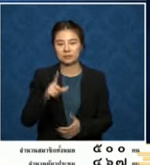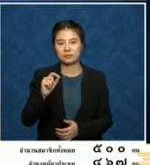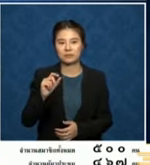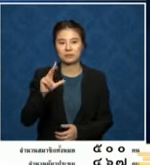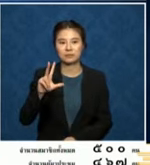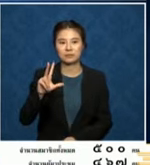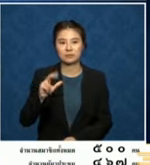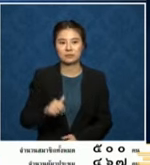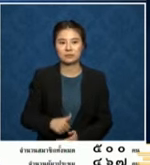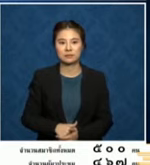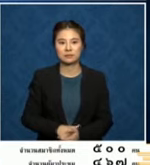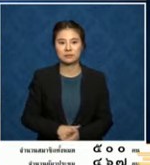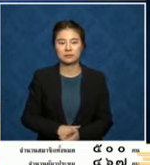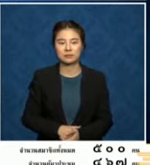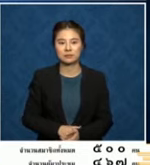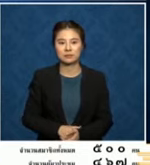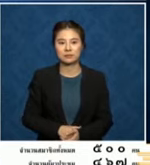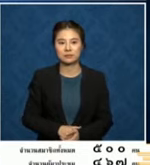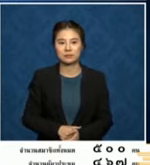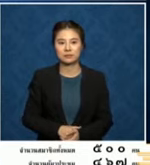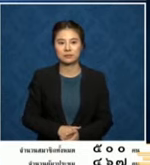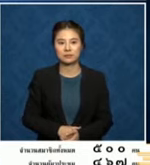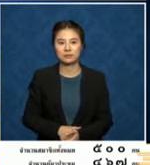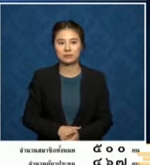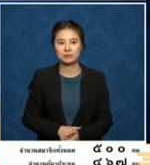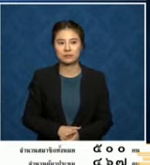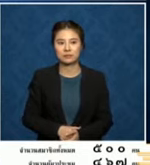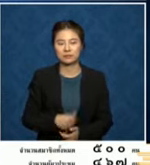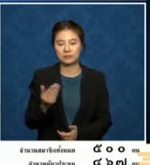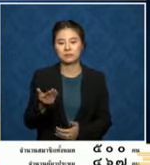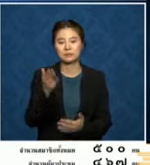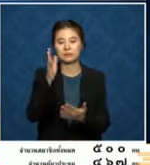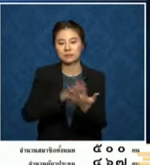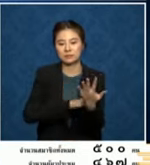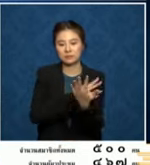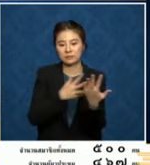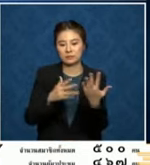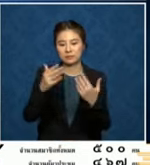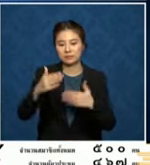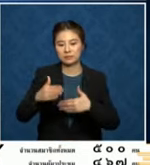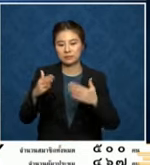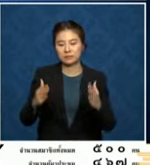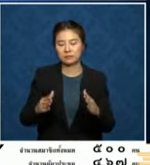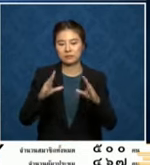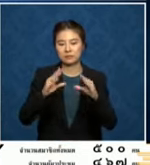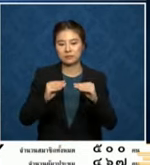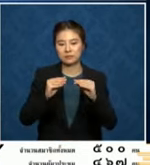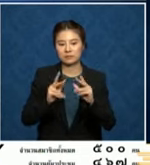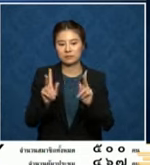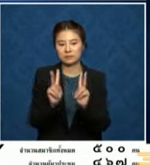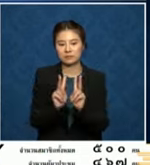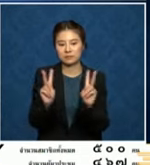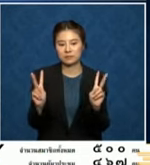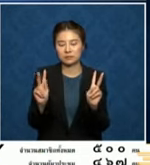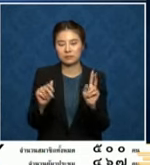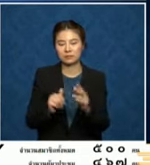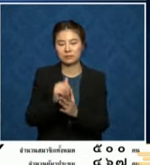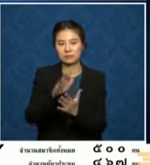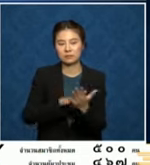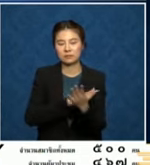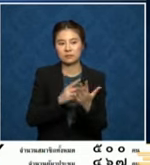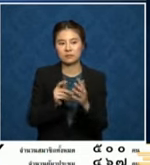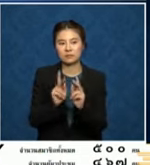23นะครับอันนี้เป็นตารางที่ผมขอในห้องกรรมาธิการตารางที่ขอในห้